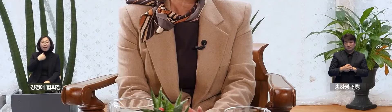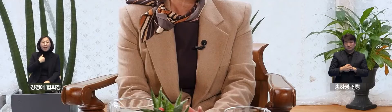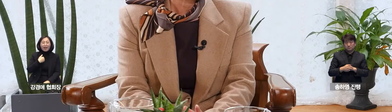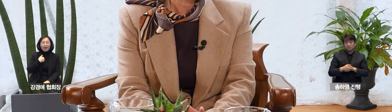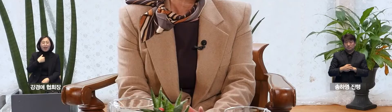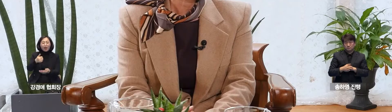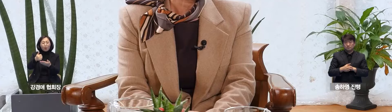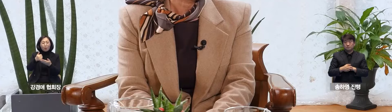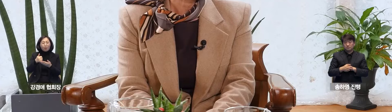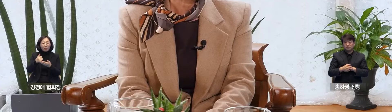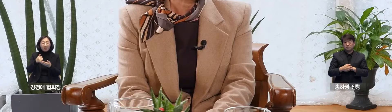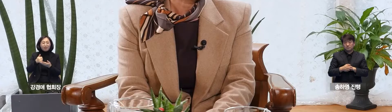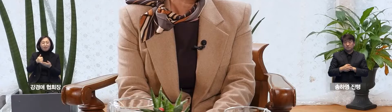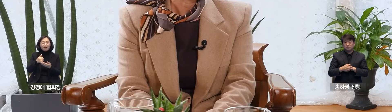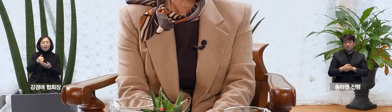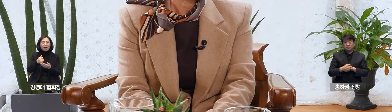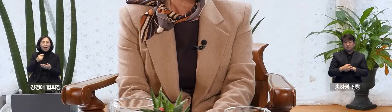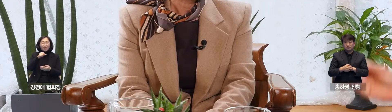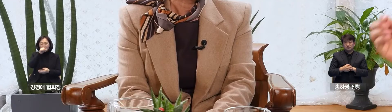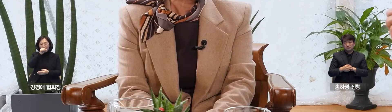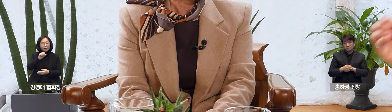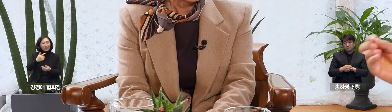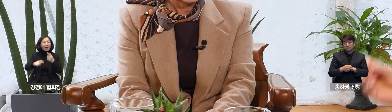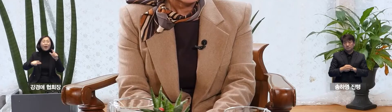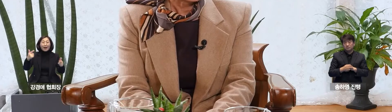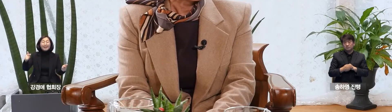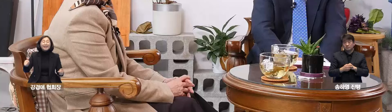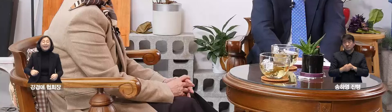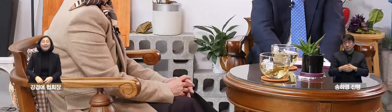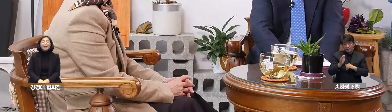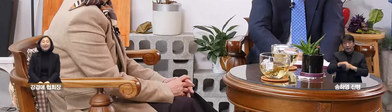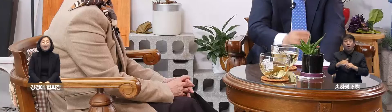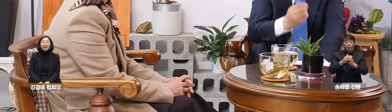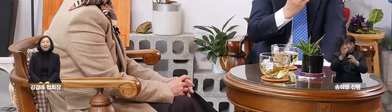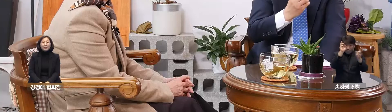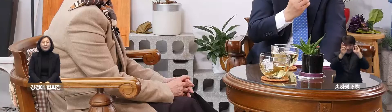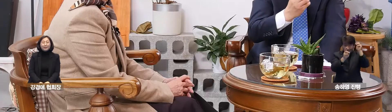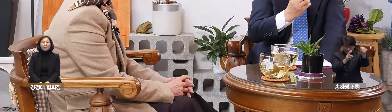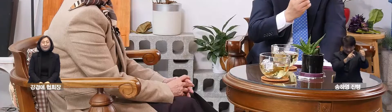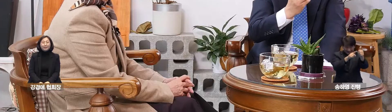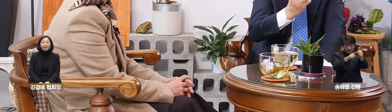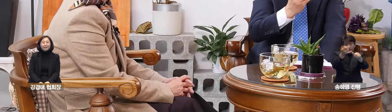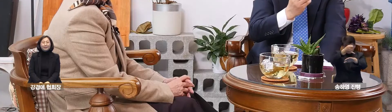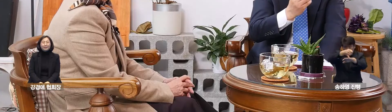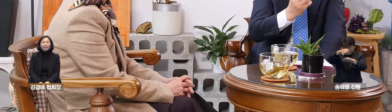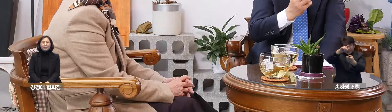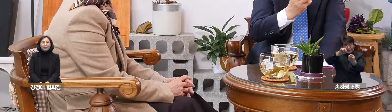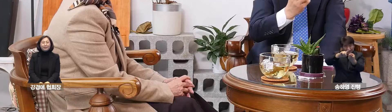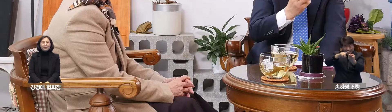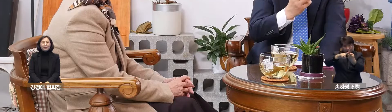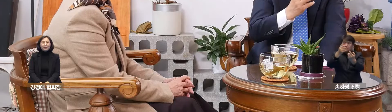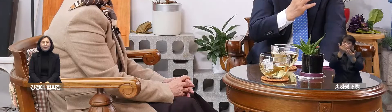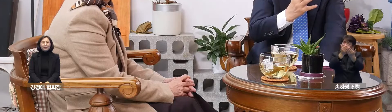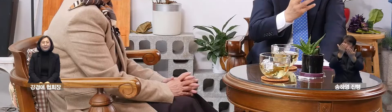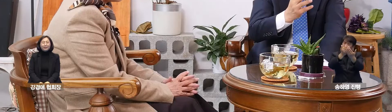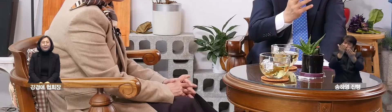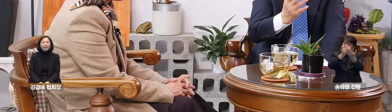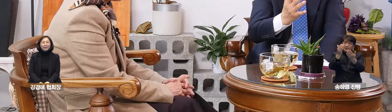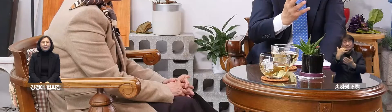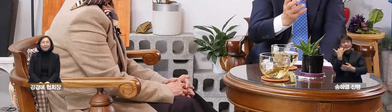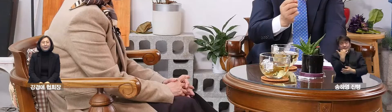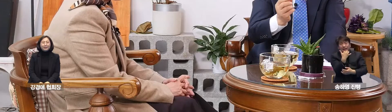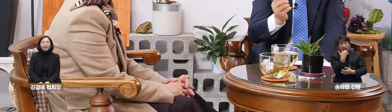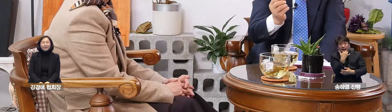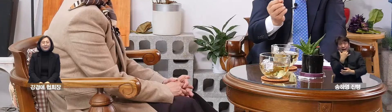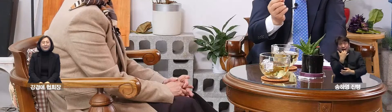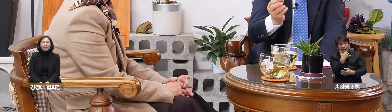않은 부분도 상당히 많이 있고. 그래도 하여튼 CEO가 디자인에 대한 또 미술 그 뭐 색감이니